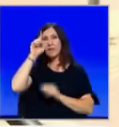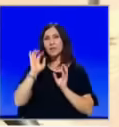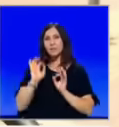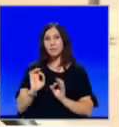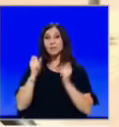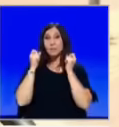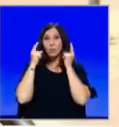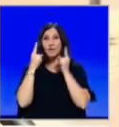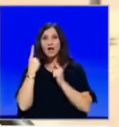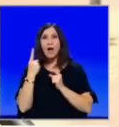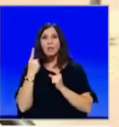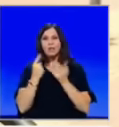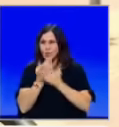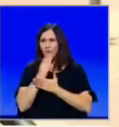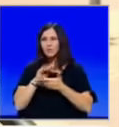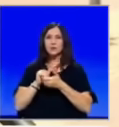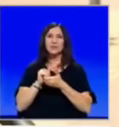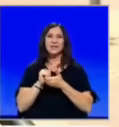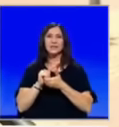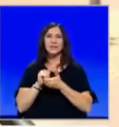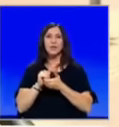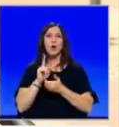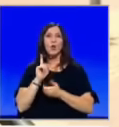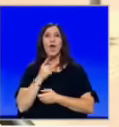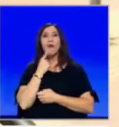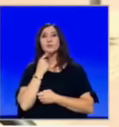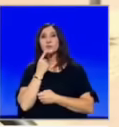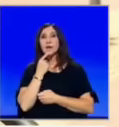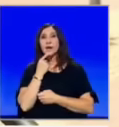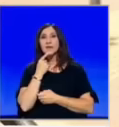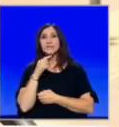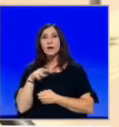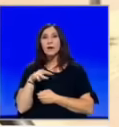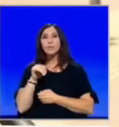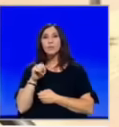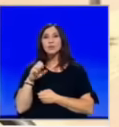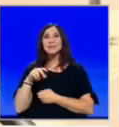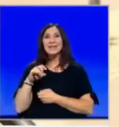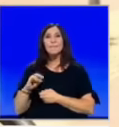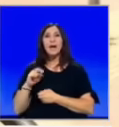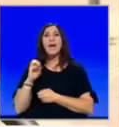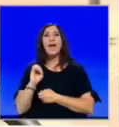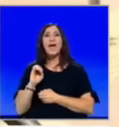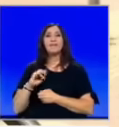се появява нова организация, която се казва Muslim Interactive.